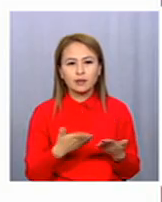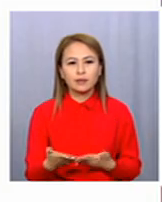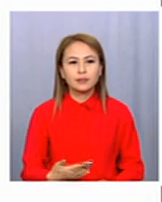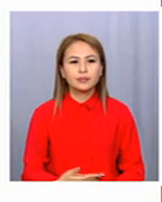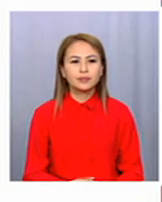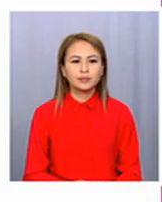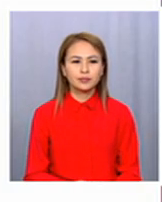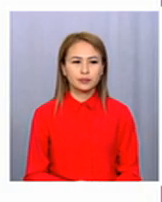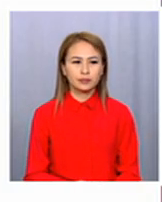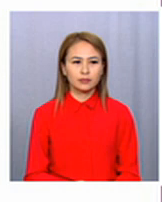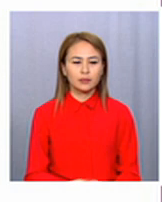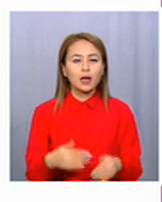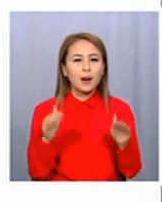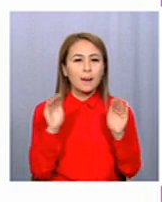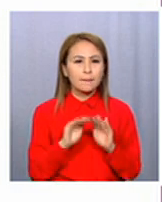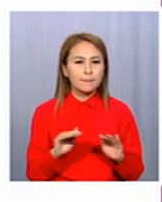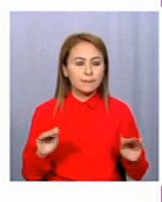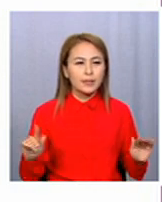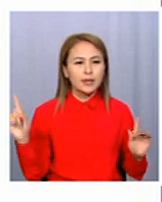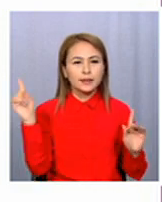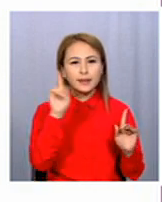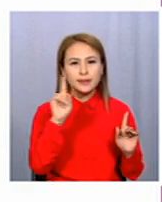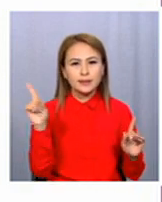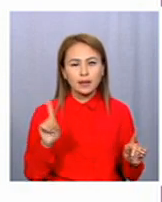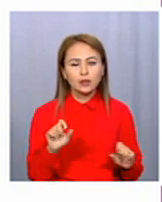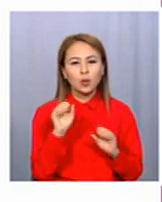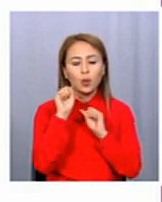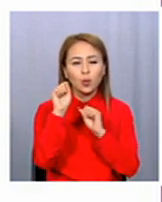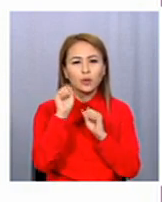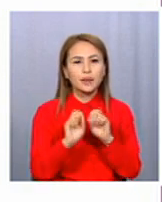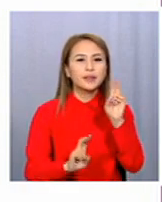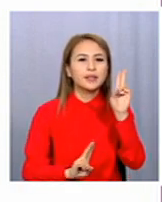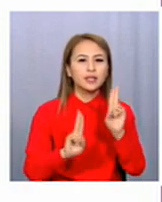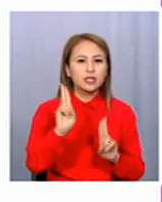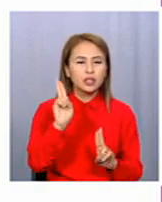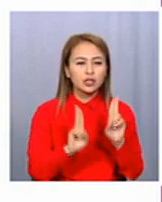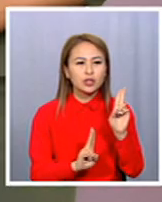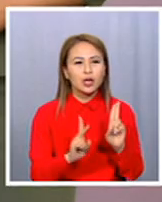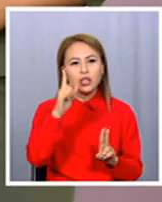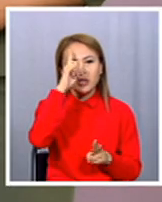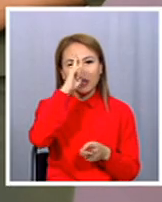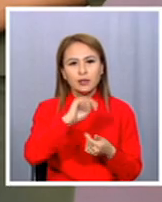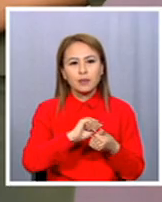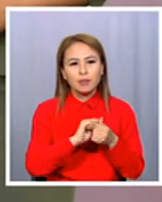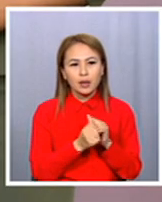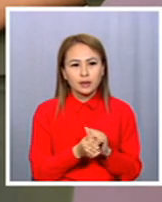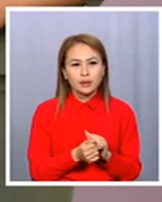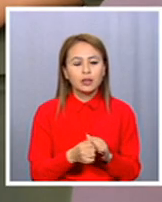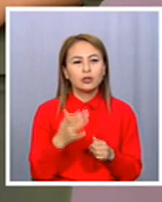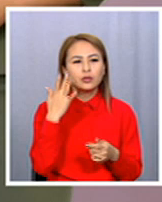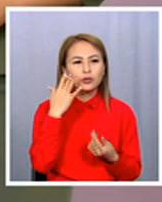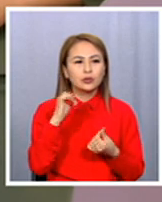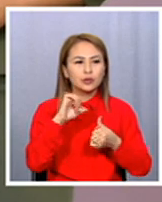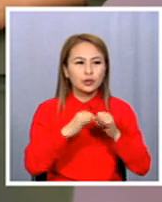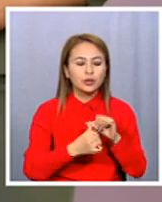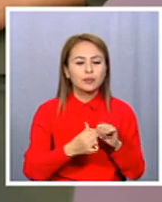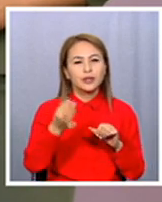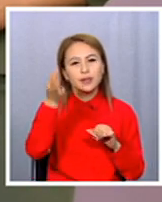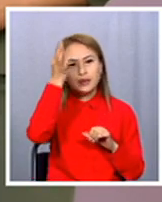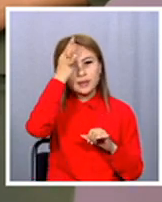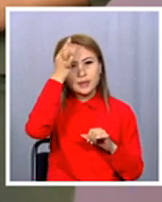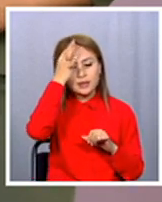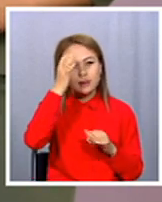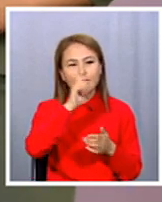екен. Балалар, найзағайдан қорғанудың ережелерін жаттап алыңдар және үнемі естеріңде